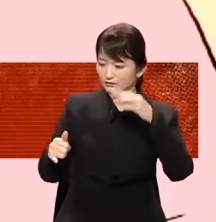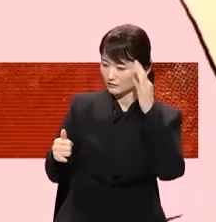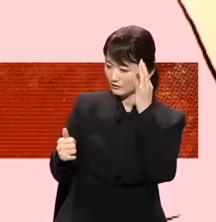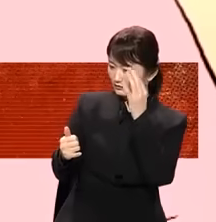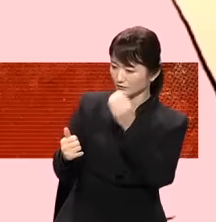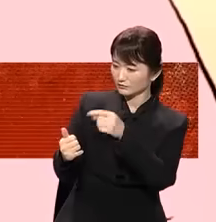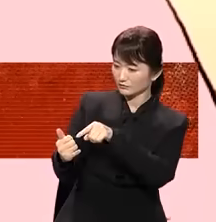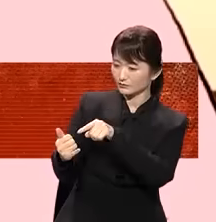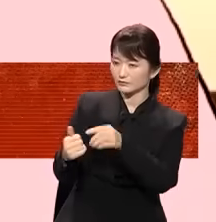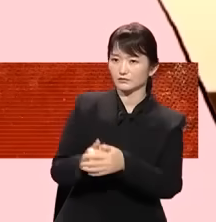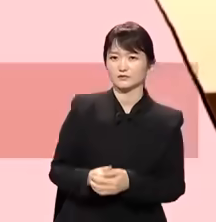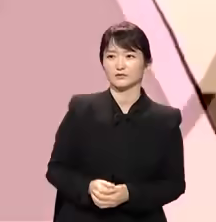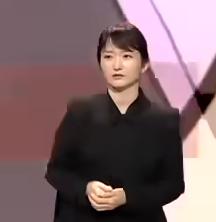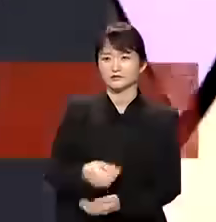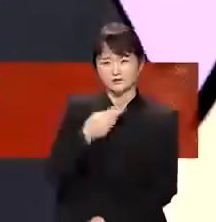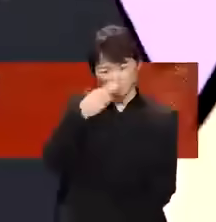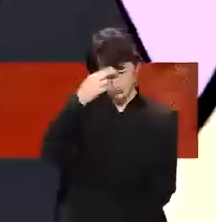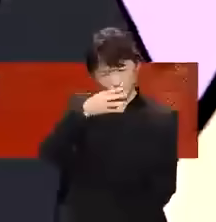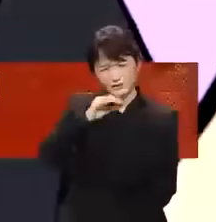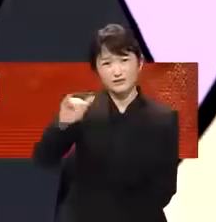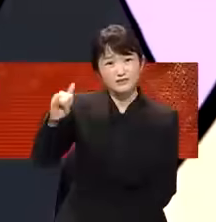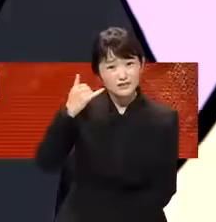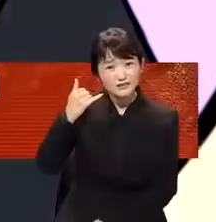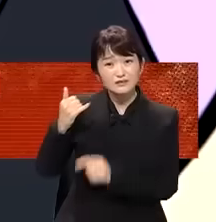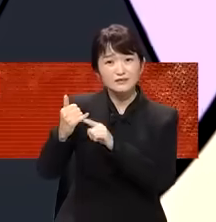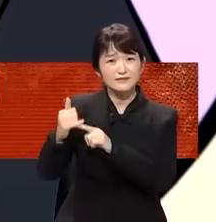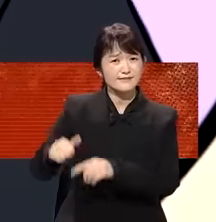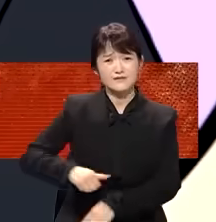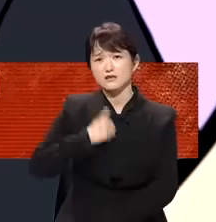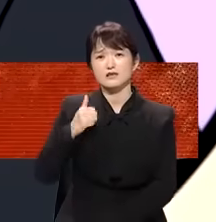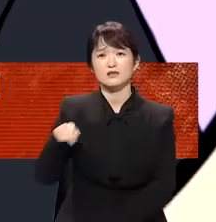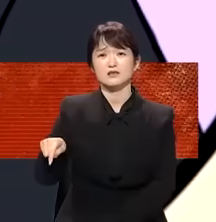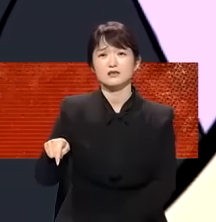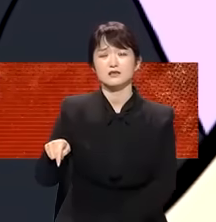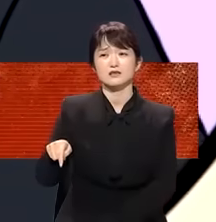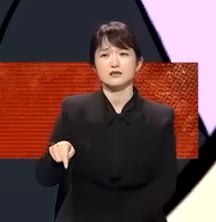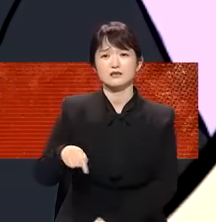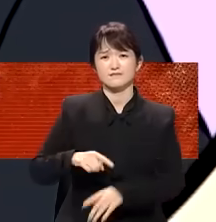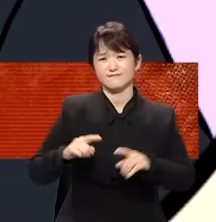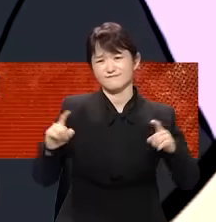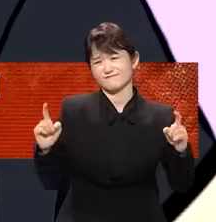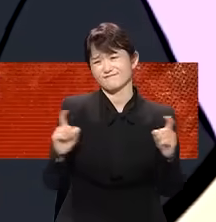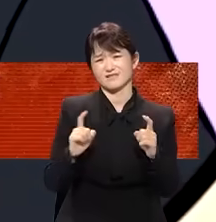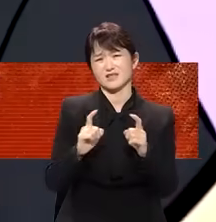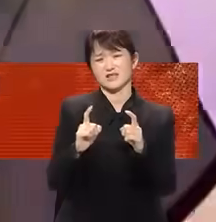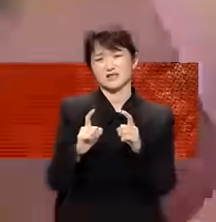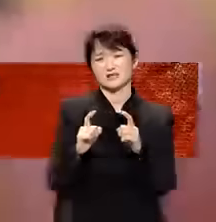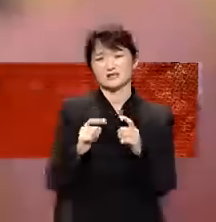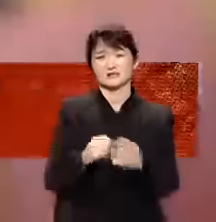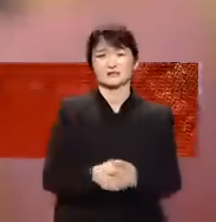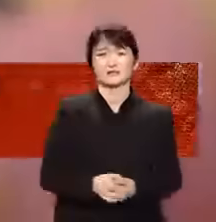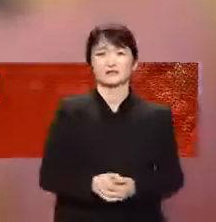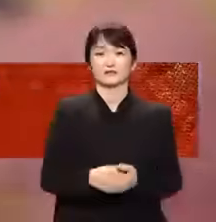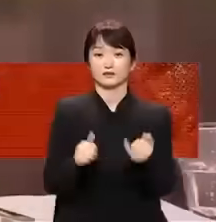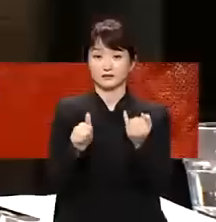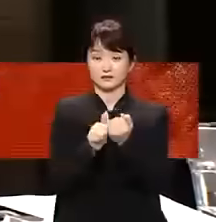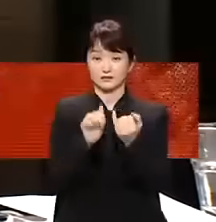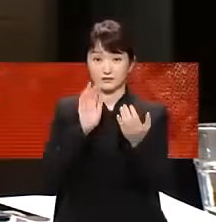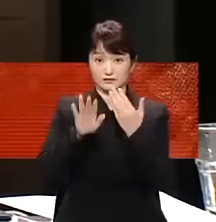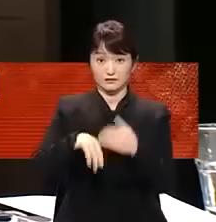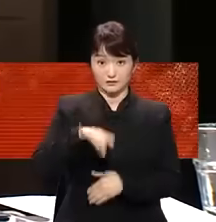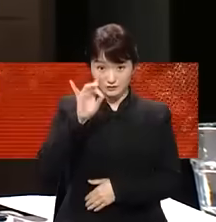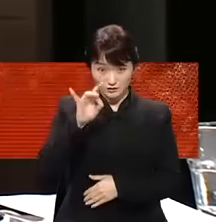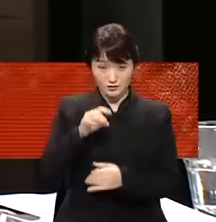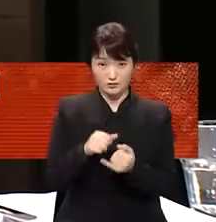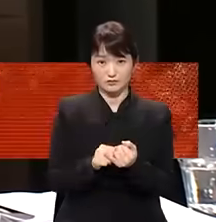야 하다하다가 이제 술마시 후까지 전화를 하냐 그래서 너무 화하면서 너무 화나 정말 대판 싸고 된 겁니다 자 결혼 후 첫 부부